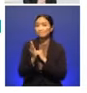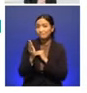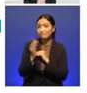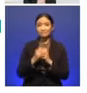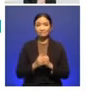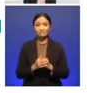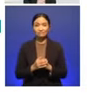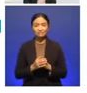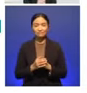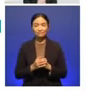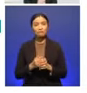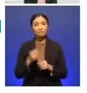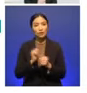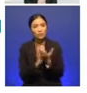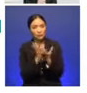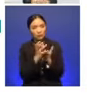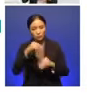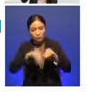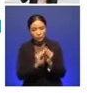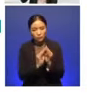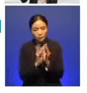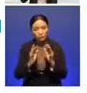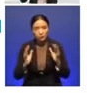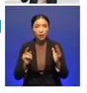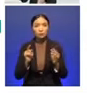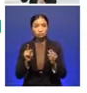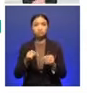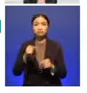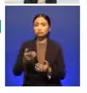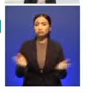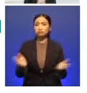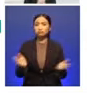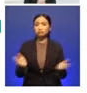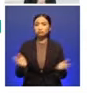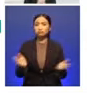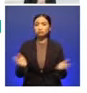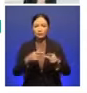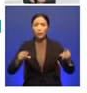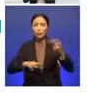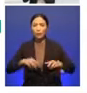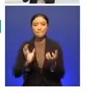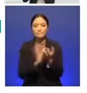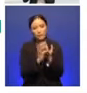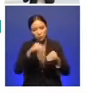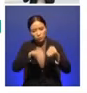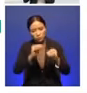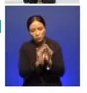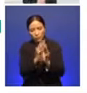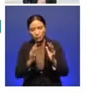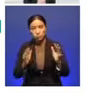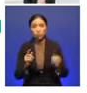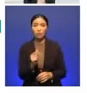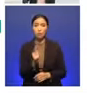การที่ไปทำสวนผักคนเมืองไปทำให้เกิดการปลูกผักในพื้นที่ว่างเนี่ยครับมันจึงเป็นนโยบายที่สามารถทำให้เข้